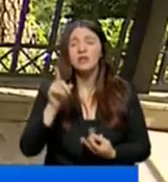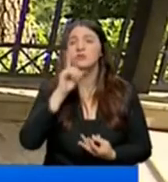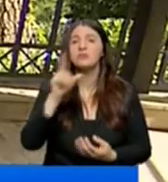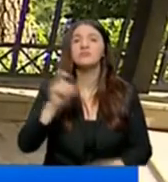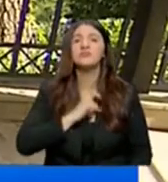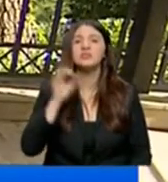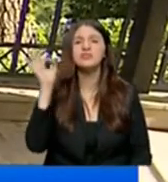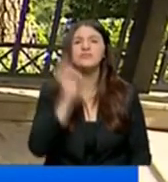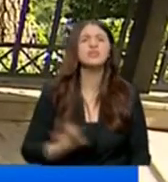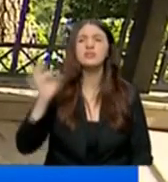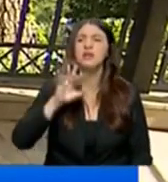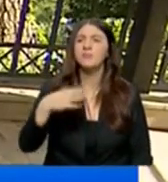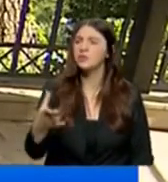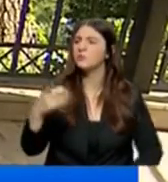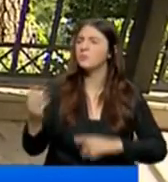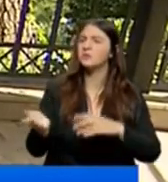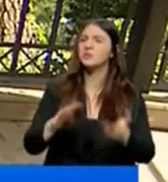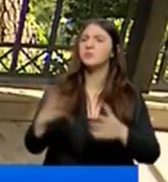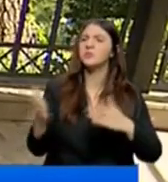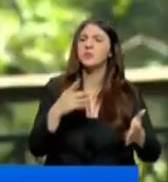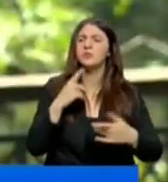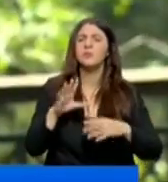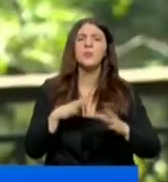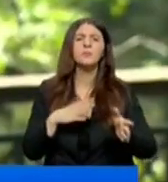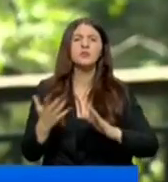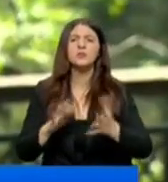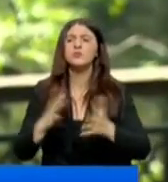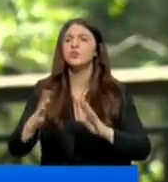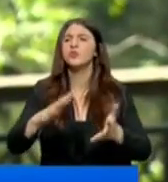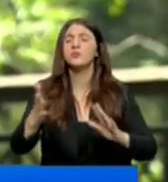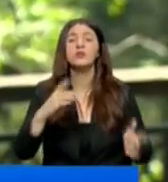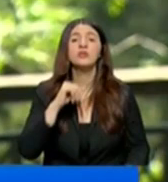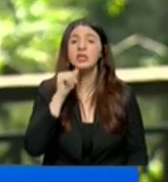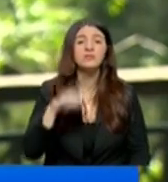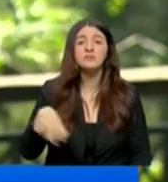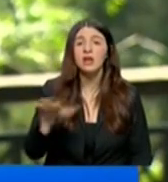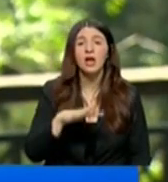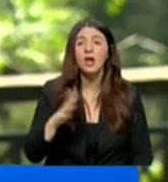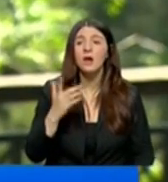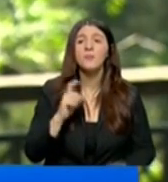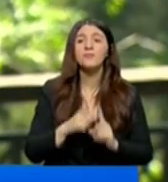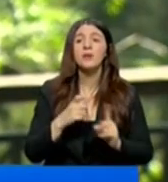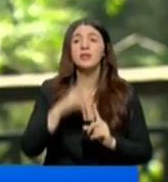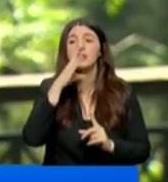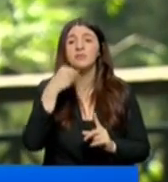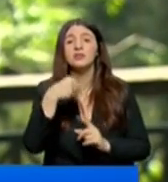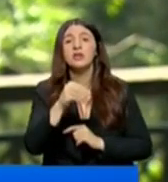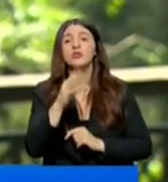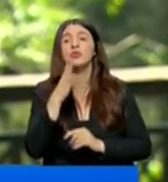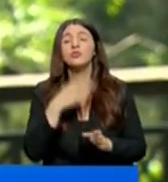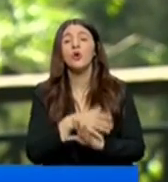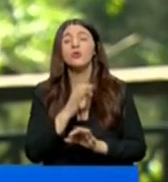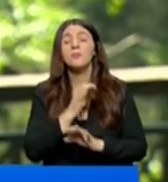bile veremediler. Her birisi ayrı telden konuştu. Her birisi. Çünkü hiç kimse damadın kime sattığını doğru dürüst